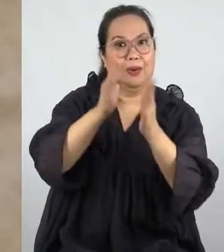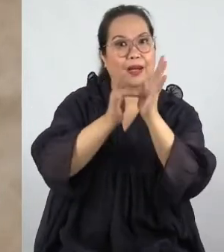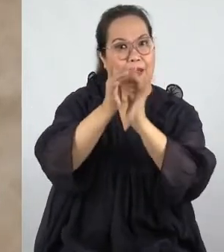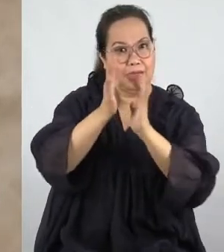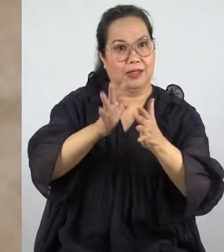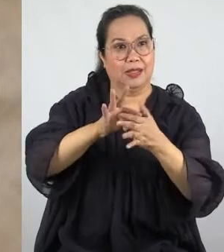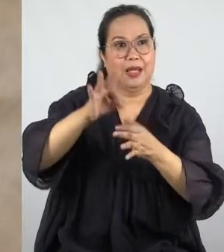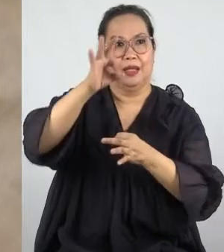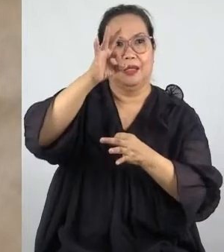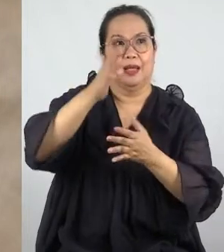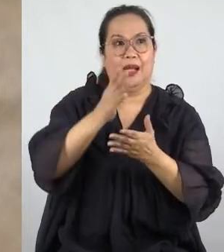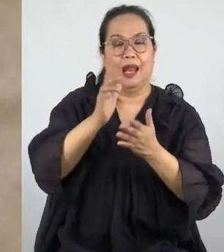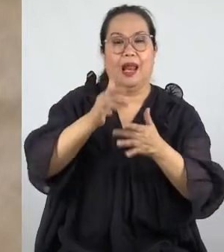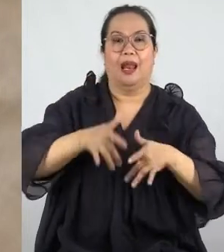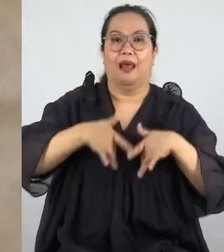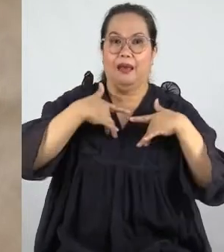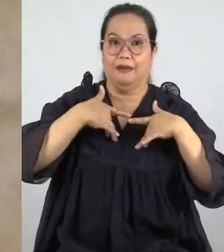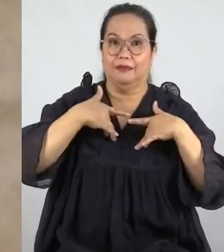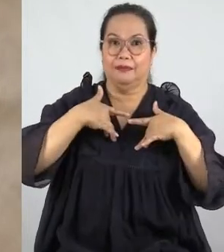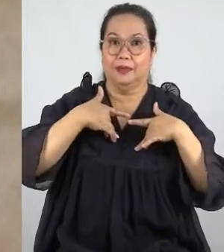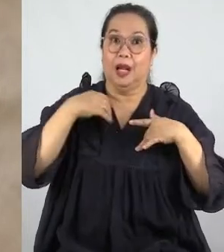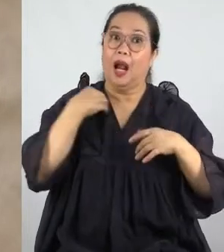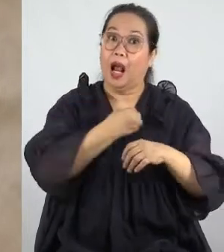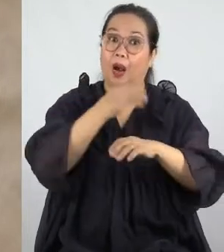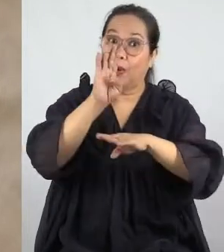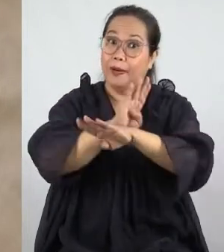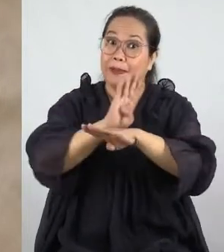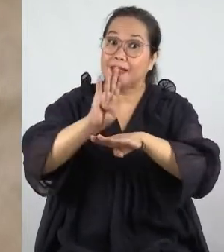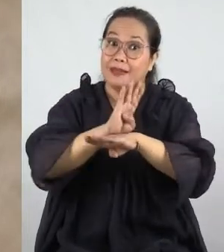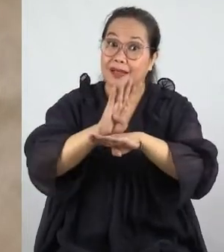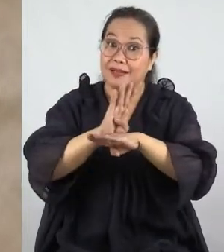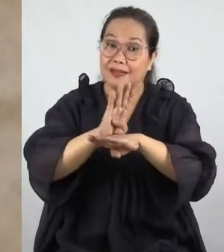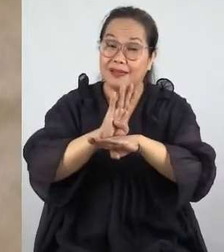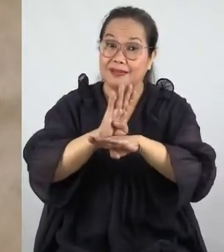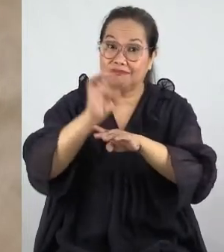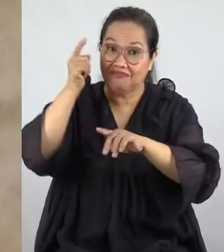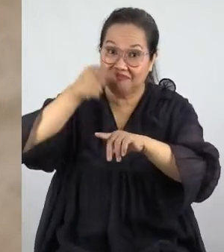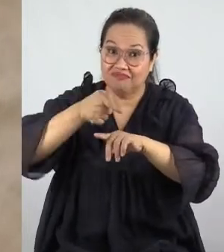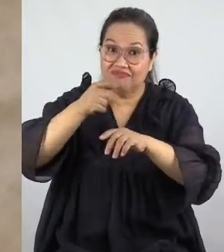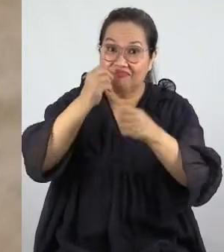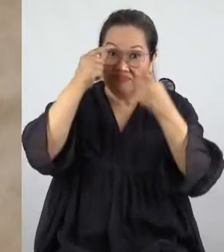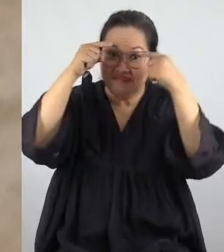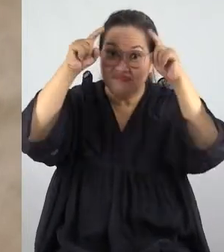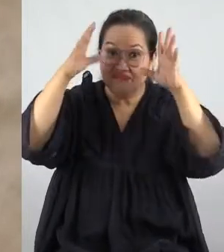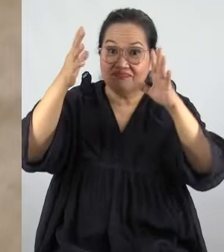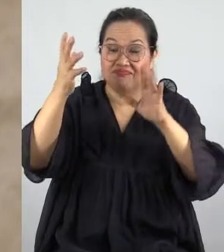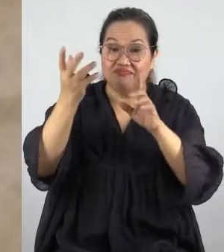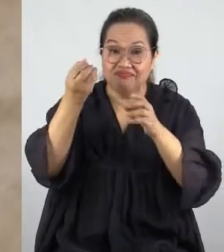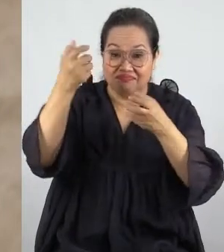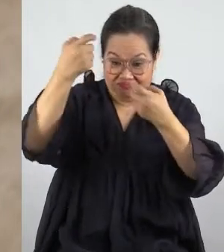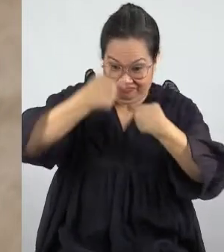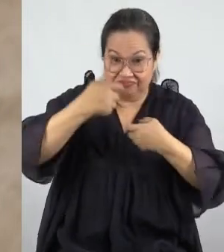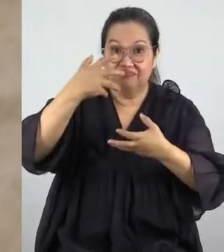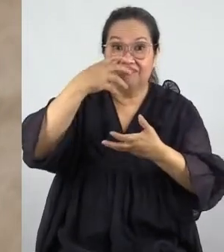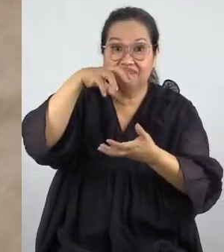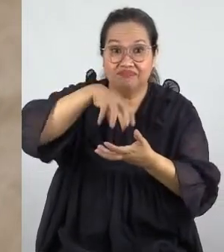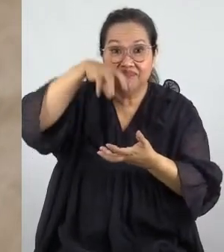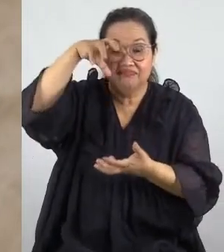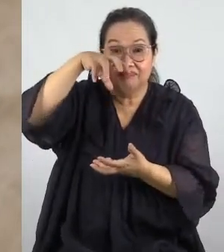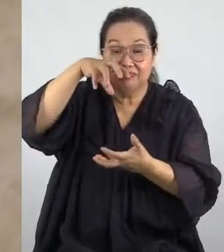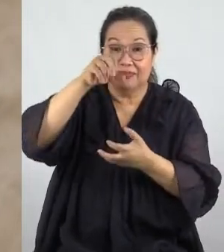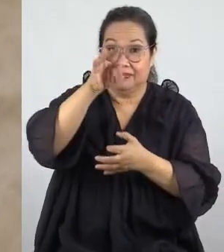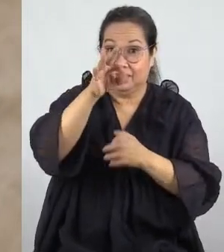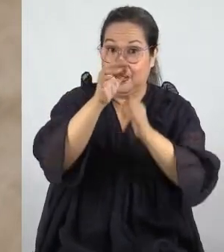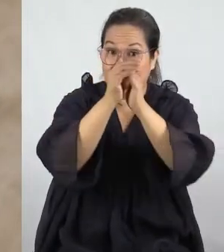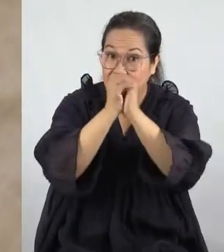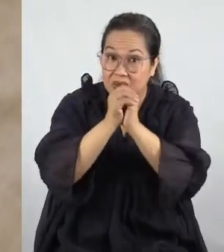Kristiyano. Ang ating negosyo, kung saan tayo pinagpapala ng Diyos. Kapag ating sinasamba